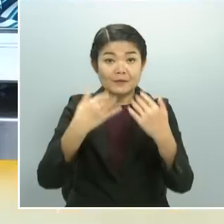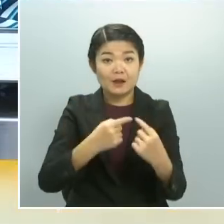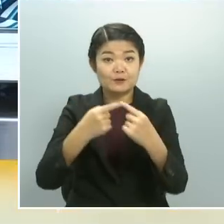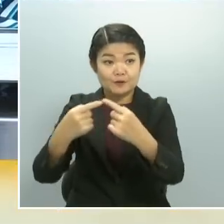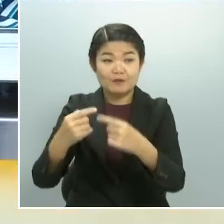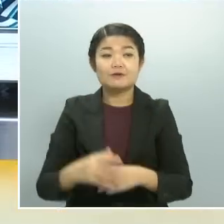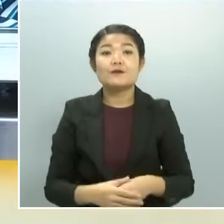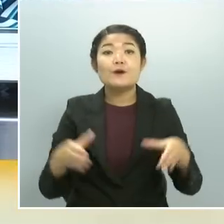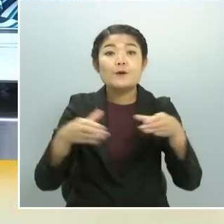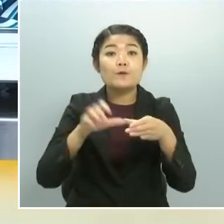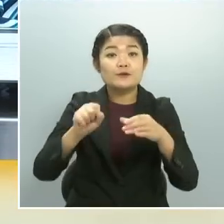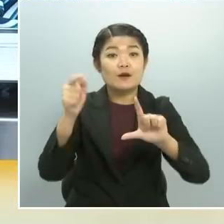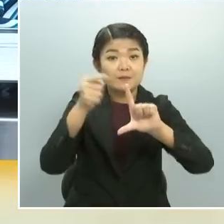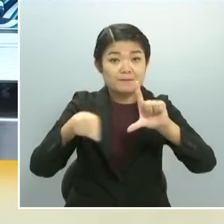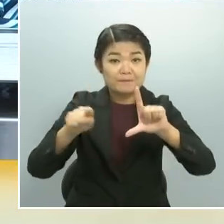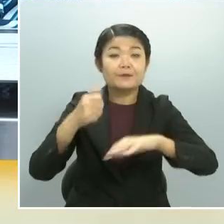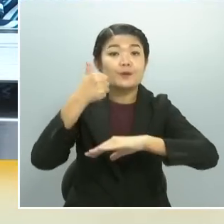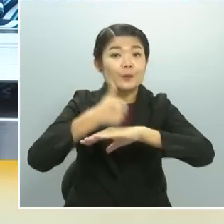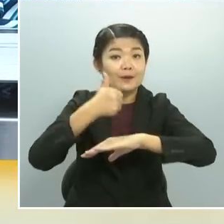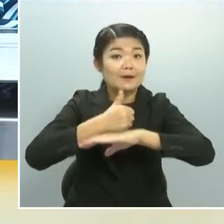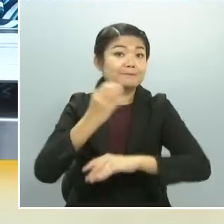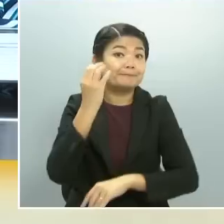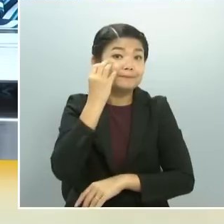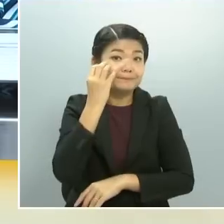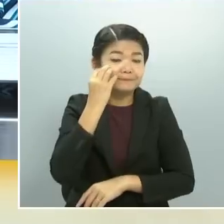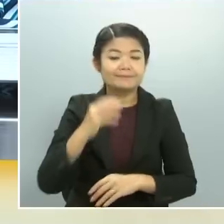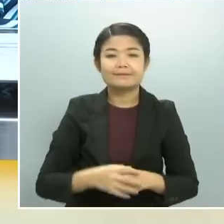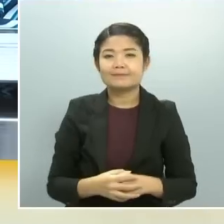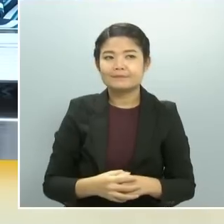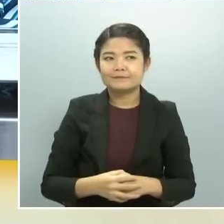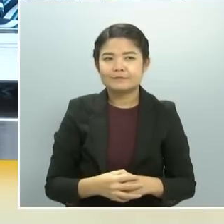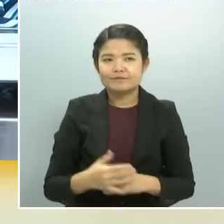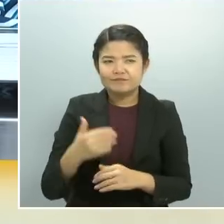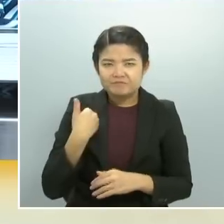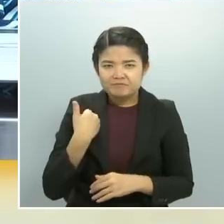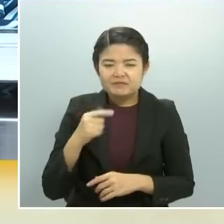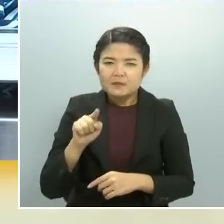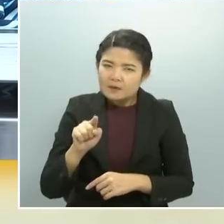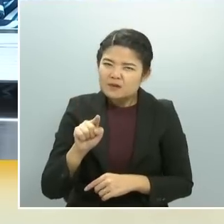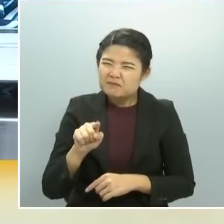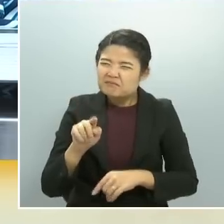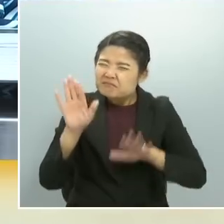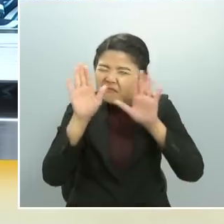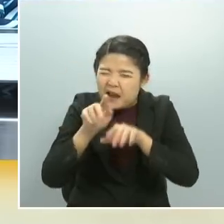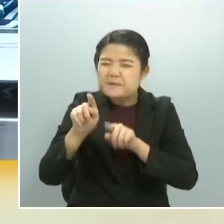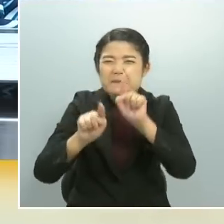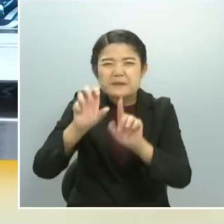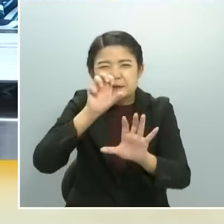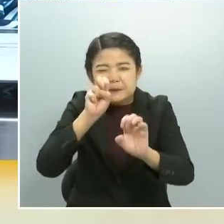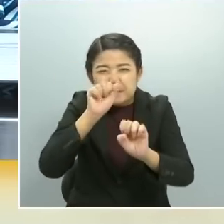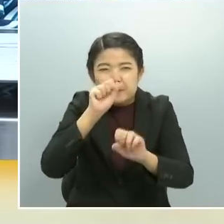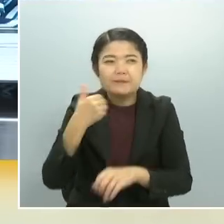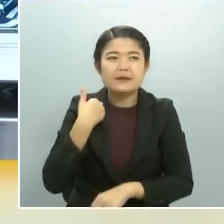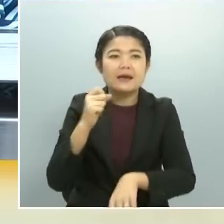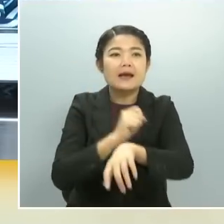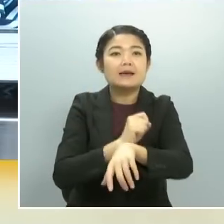พระก้าวไกลโดยเฉพาะหัวหน้าพรรคคนพิธารลิ้มเจริญรัฐมนตรีเขาสอบอย่างยิ่งประเด็นหนึ่งอาจจะเกี่ยวกับค่า